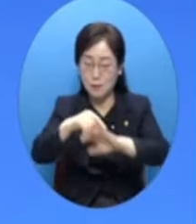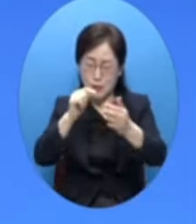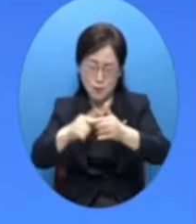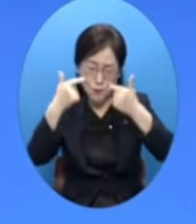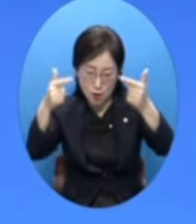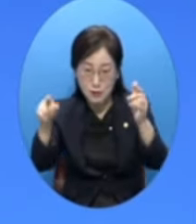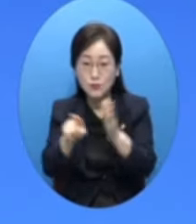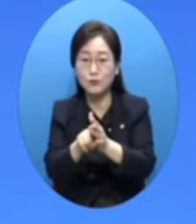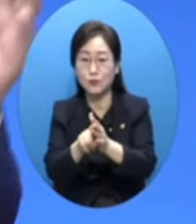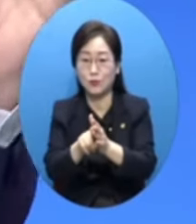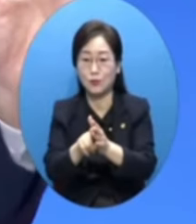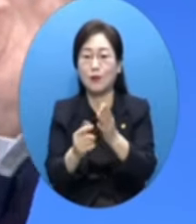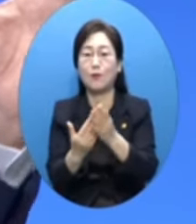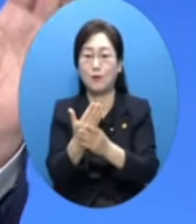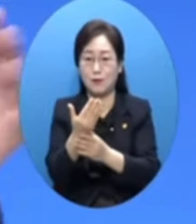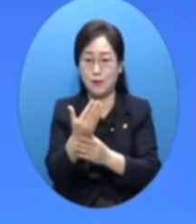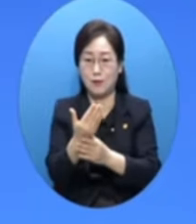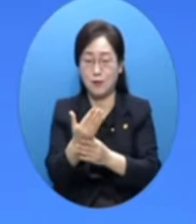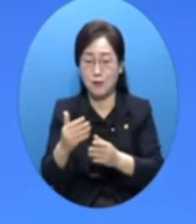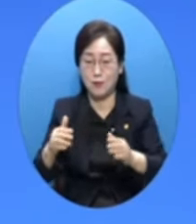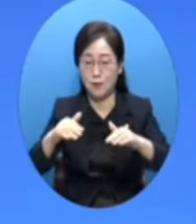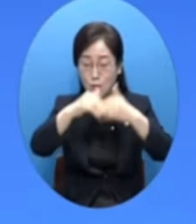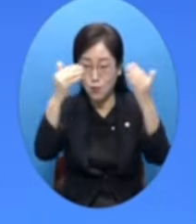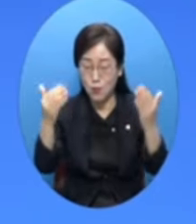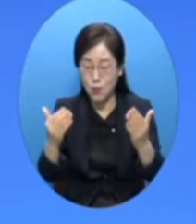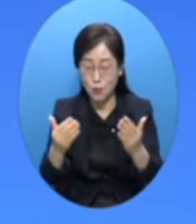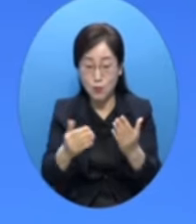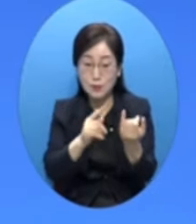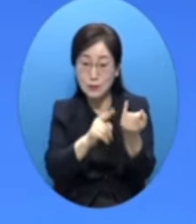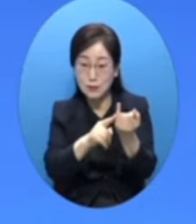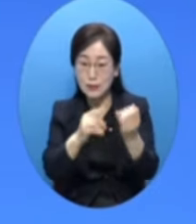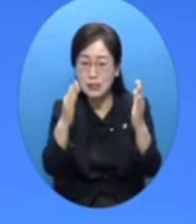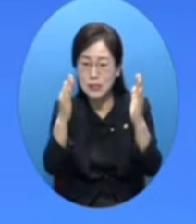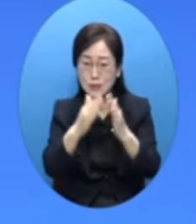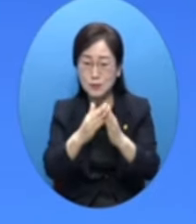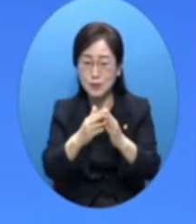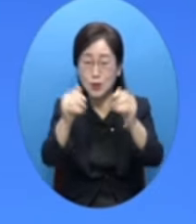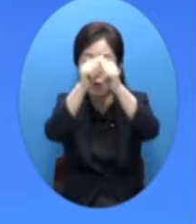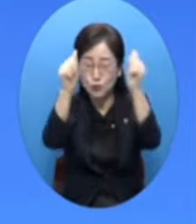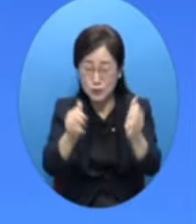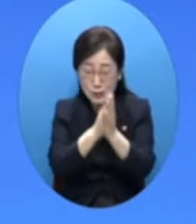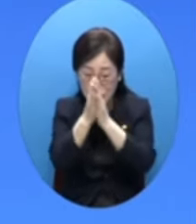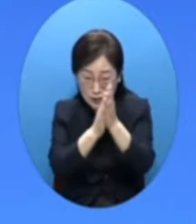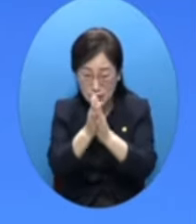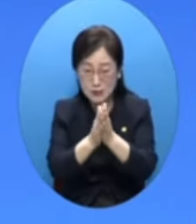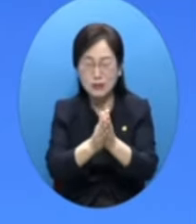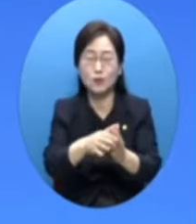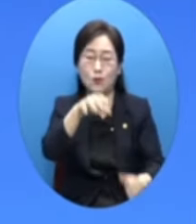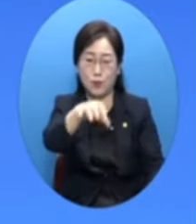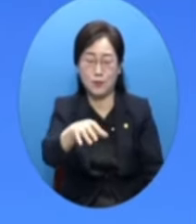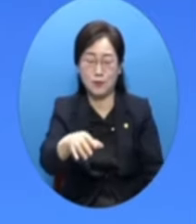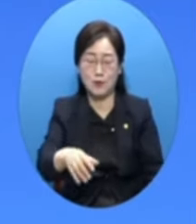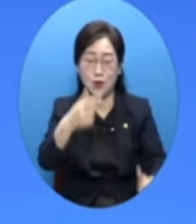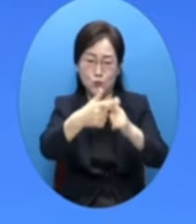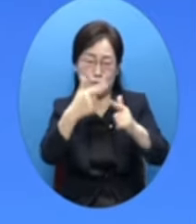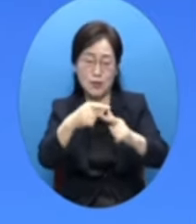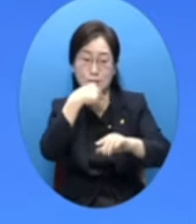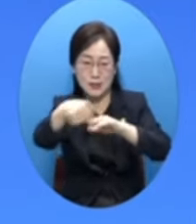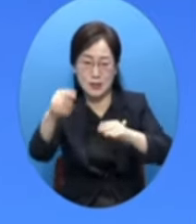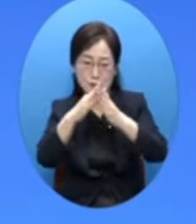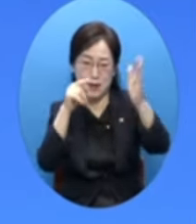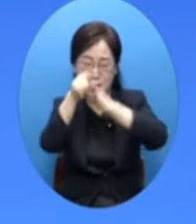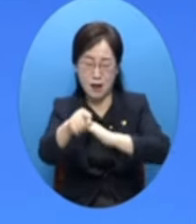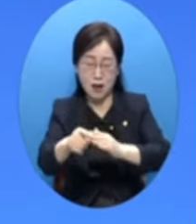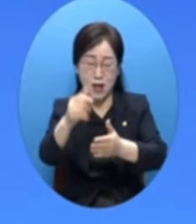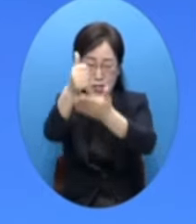들어오게 되니까 그 온 집안이 우상단지를 섬기는 집안인데 부산 친정집에 내려가서 신주단지를 부숴버렸습니다.